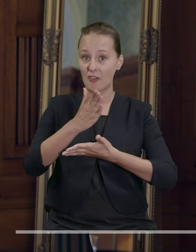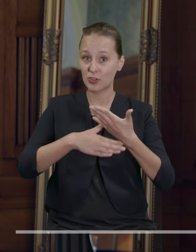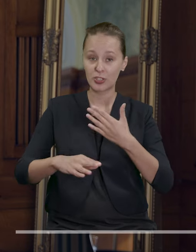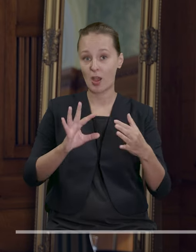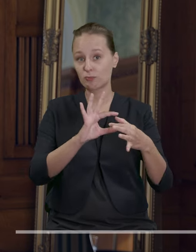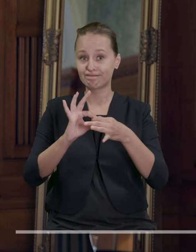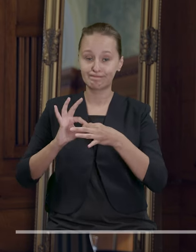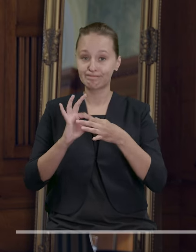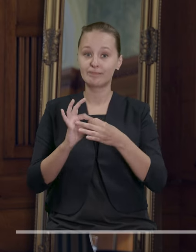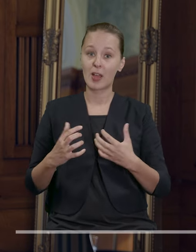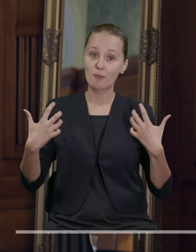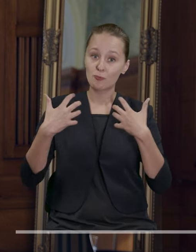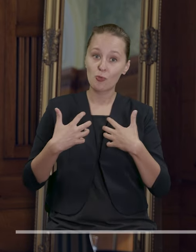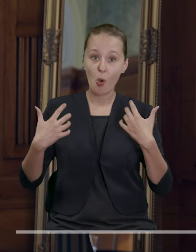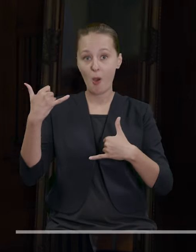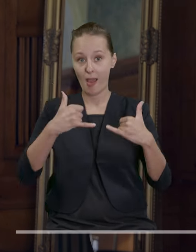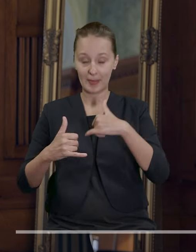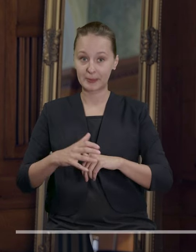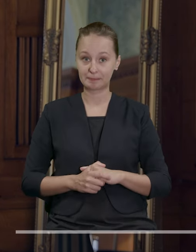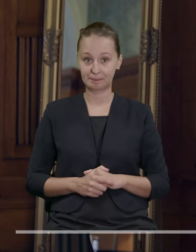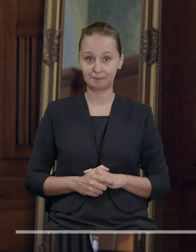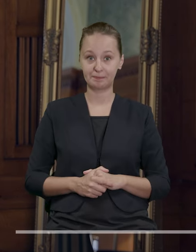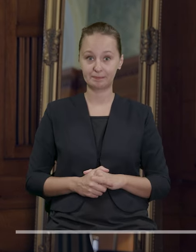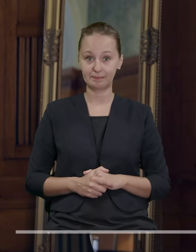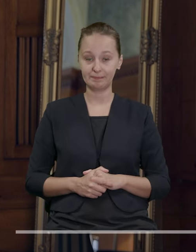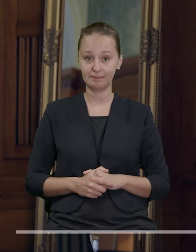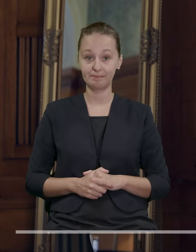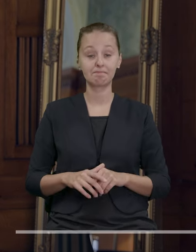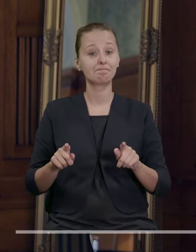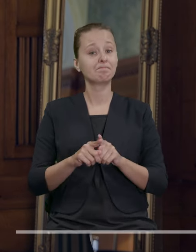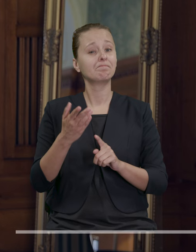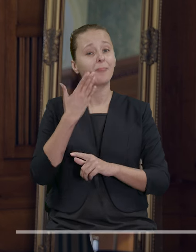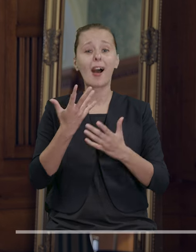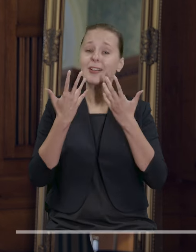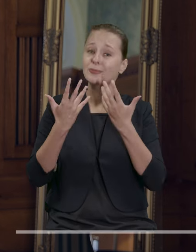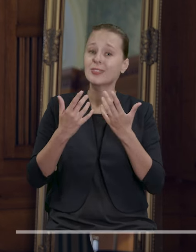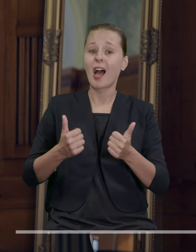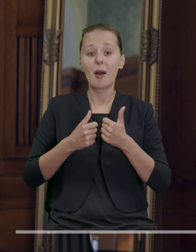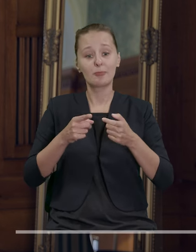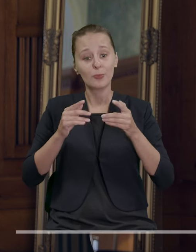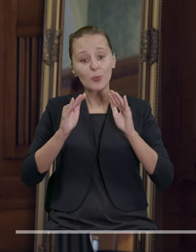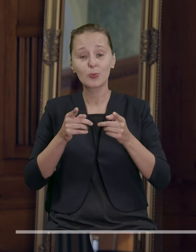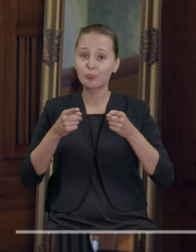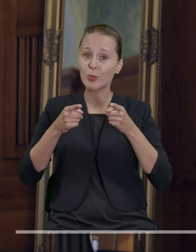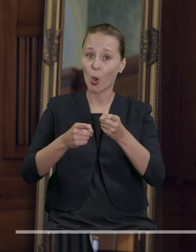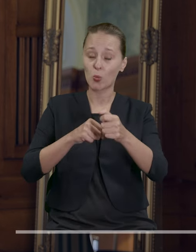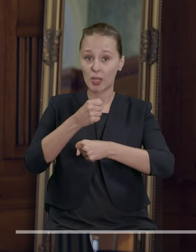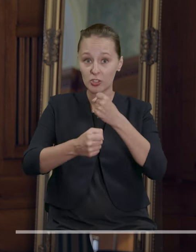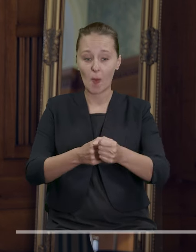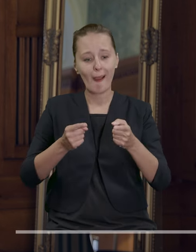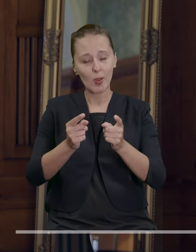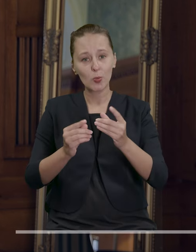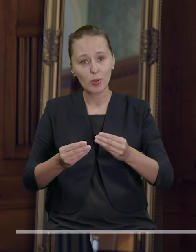wydziałów ścisłych i przyrodniczych. I bardzo chciałabym, aby ten kierunek działania, ten